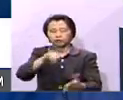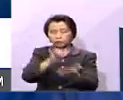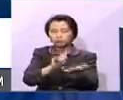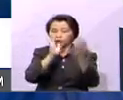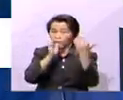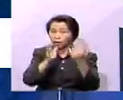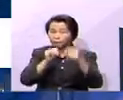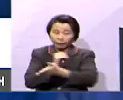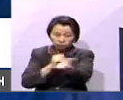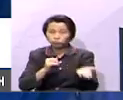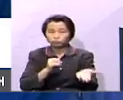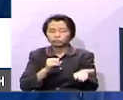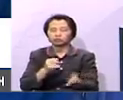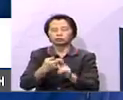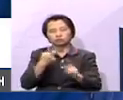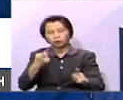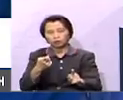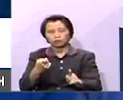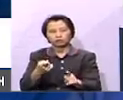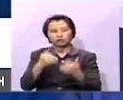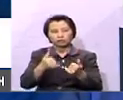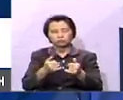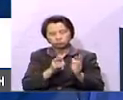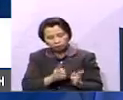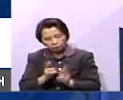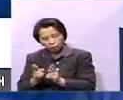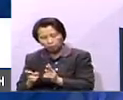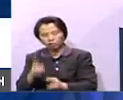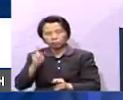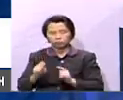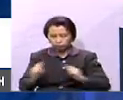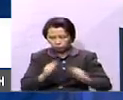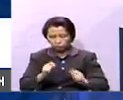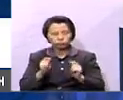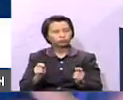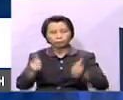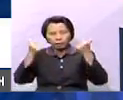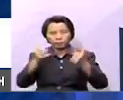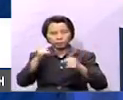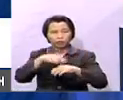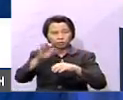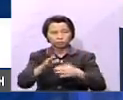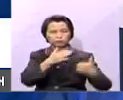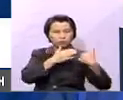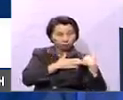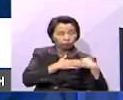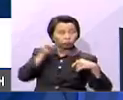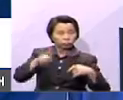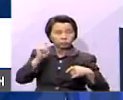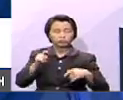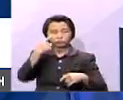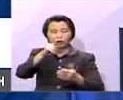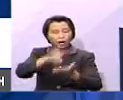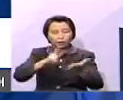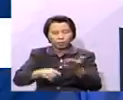kepada penduduk setempat dari segi aspek perancangannya perlu bertindak dengan pantas dan lebih responsif kepada